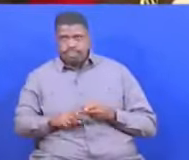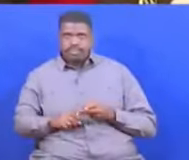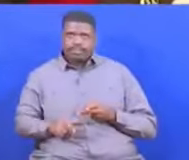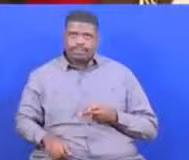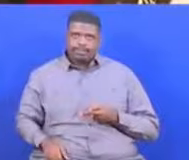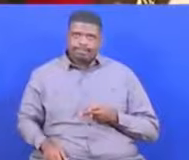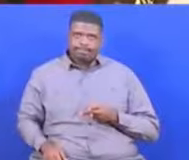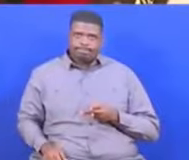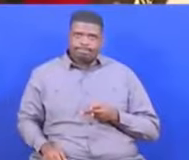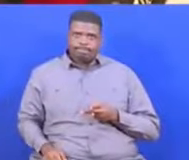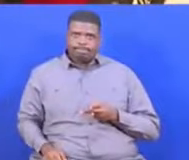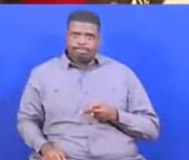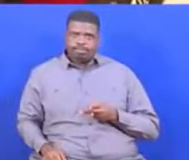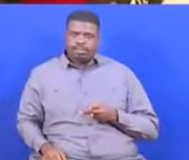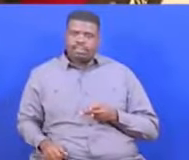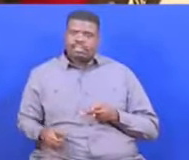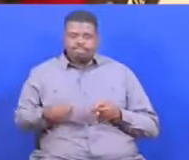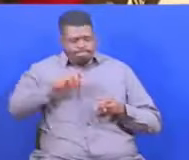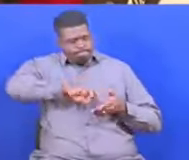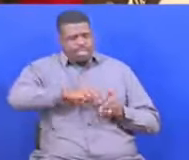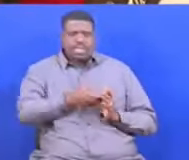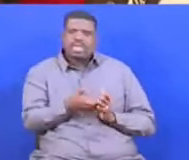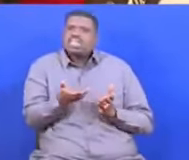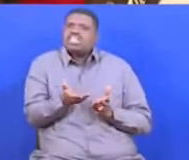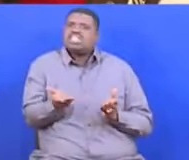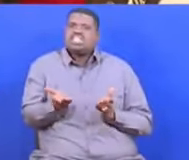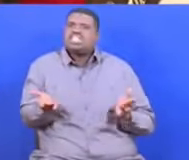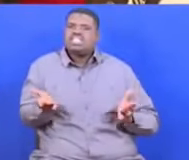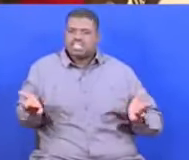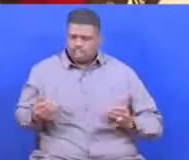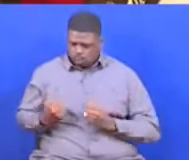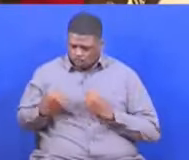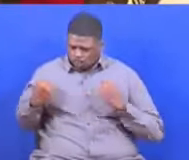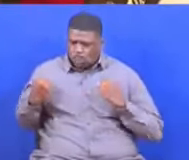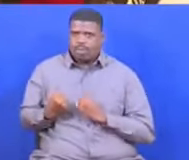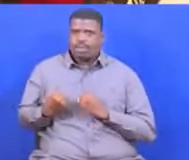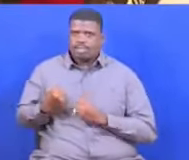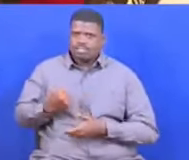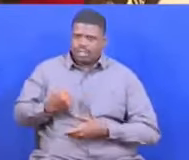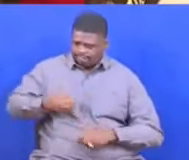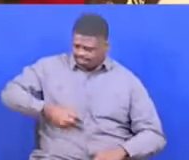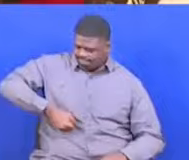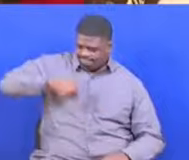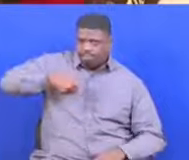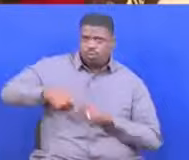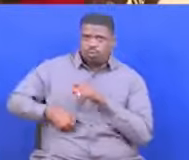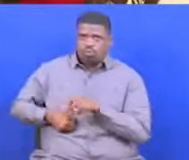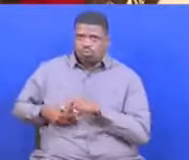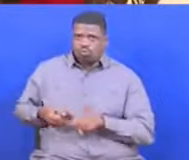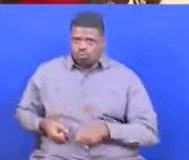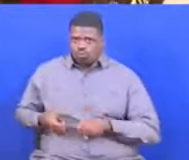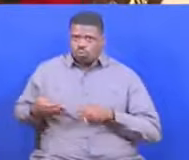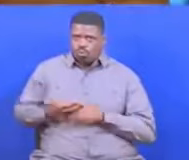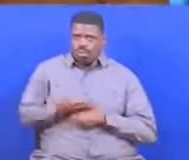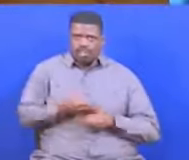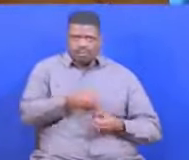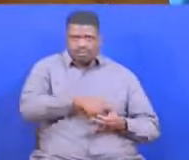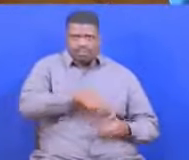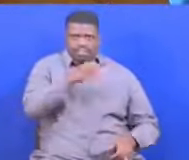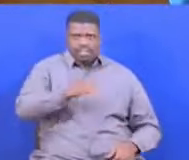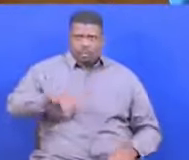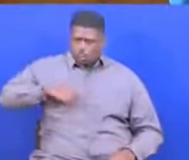Swali la pili, ni ipi mikakati ya kuimarisha mfuko huu ili uendelee kunufaisha wanawake wengi zaidi? Asante sana.